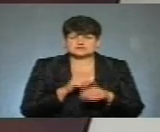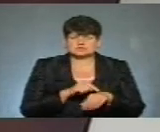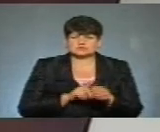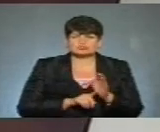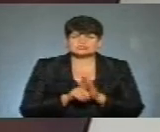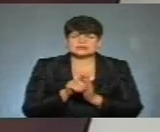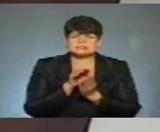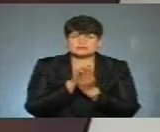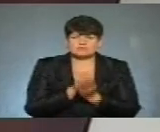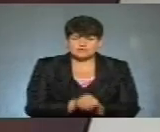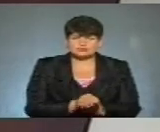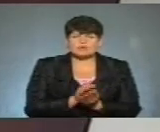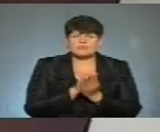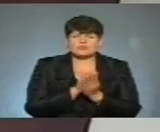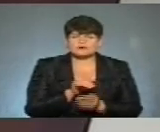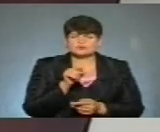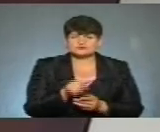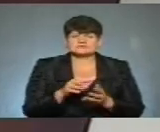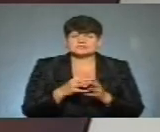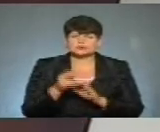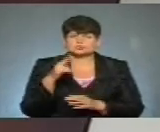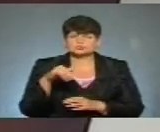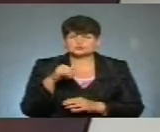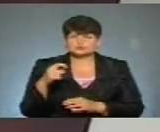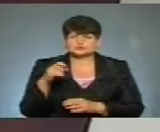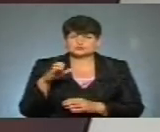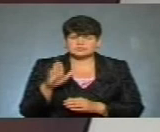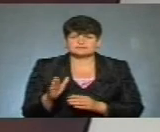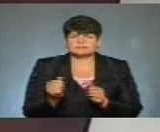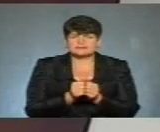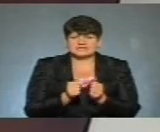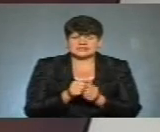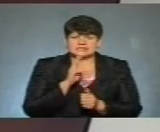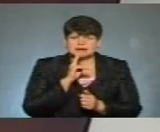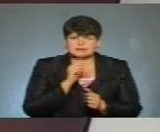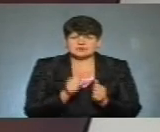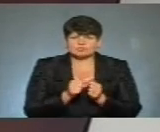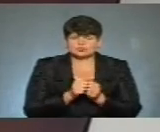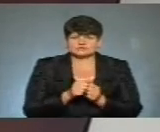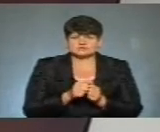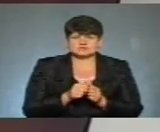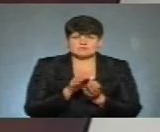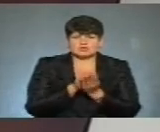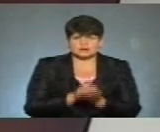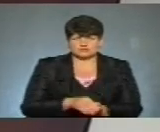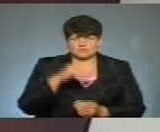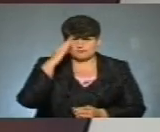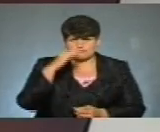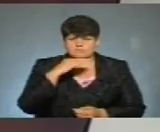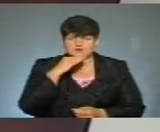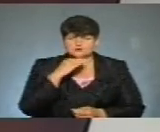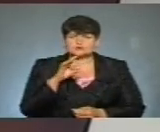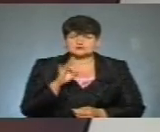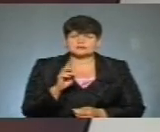похорон. Поховають Руслана Карпця в селі Духів, що поблизу Кременця, поруч із могилою батька. Нагадаю,